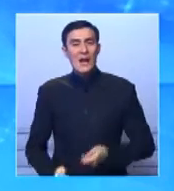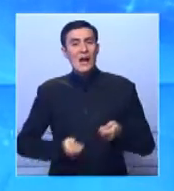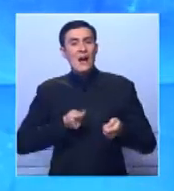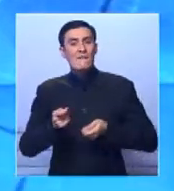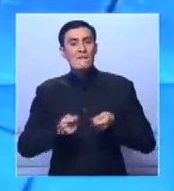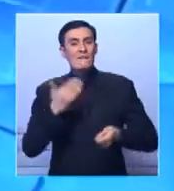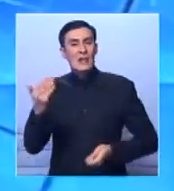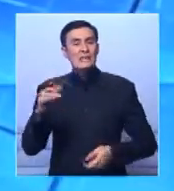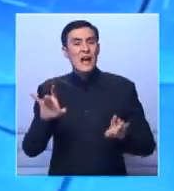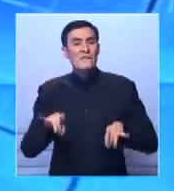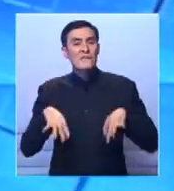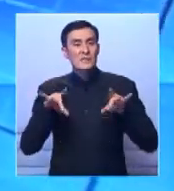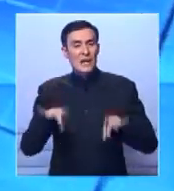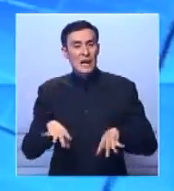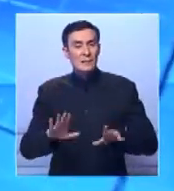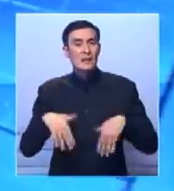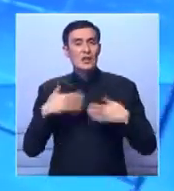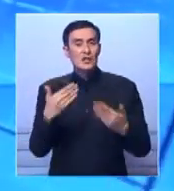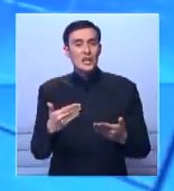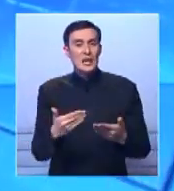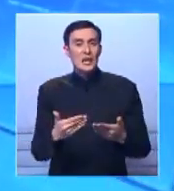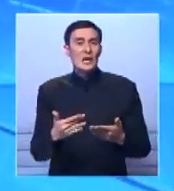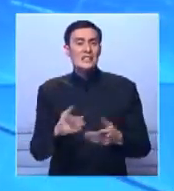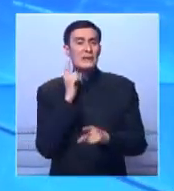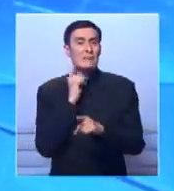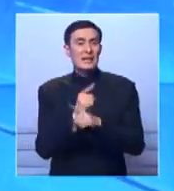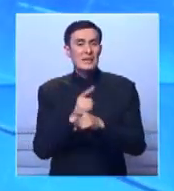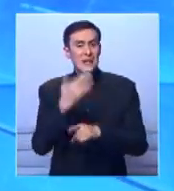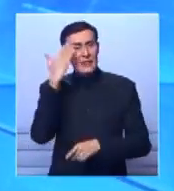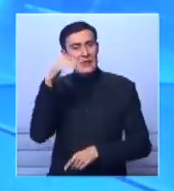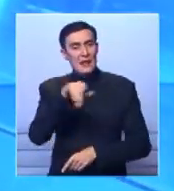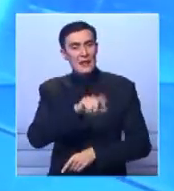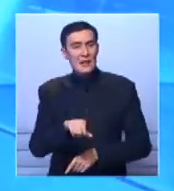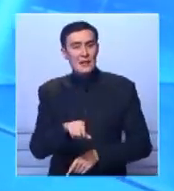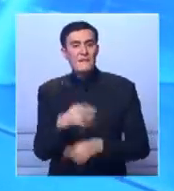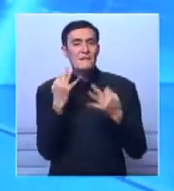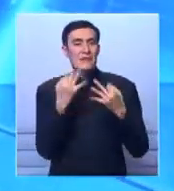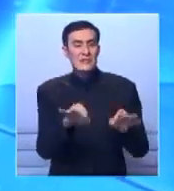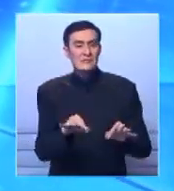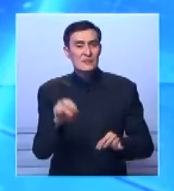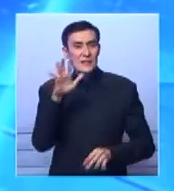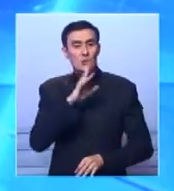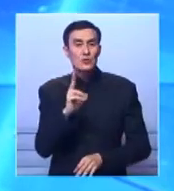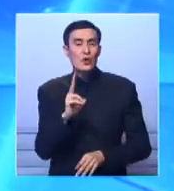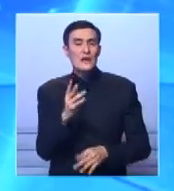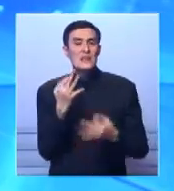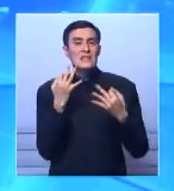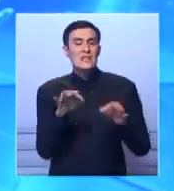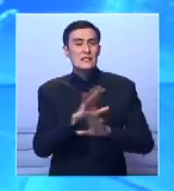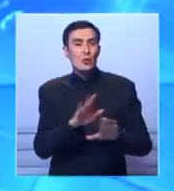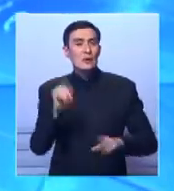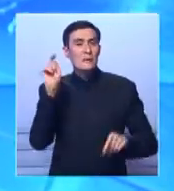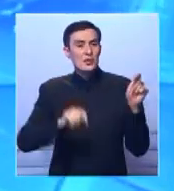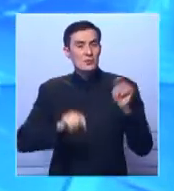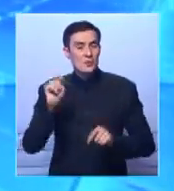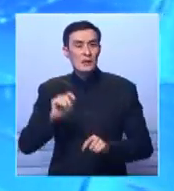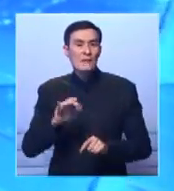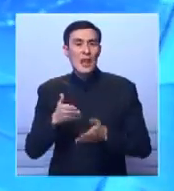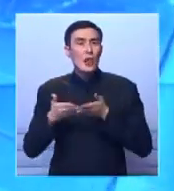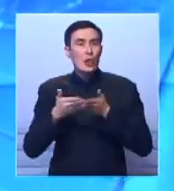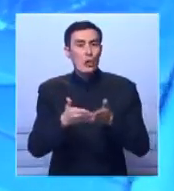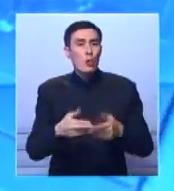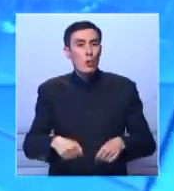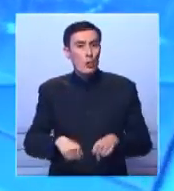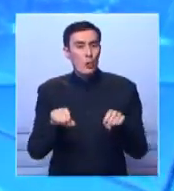Власти Австралии предложили пожизненно запретить нелегалам въезд в страну. Это касается мигрантов, незаконно прибывающих в страну на